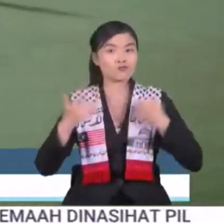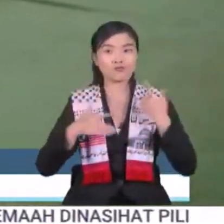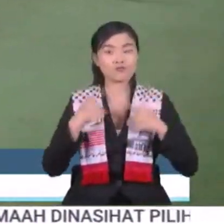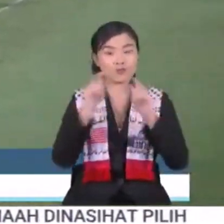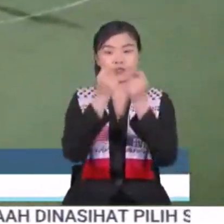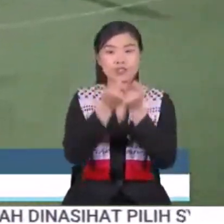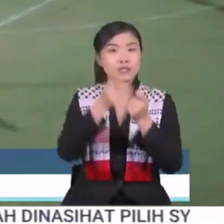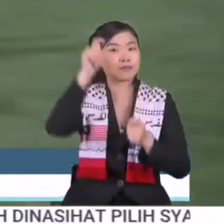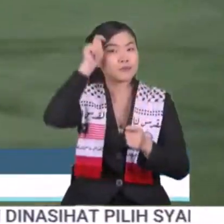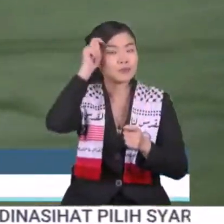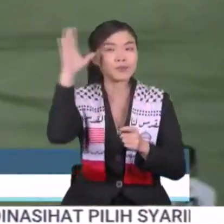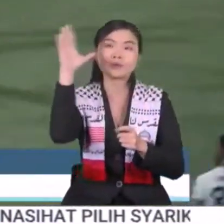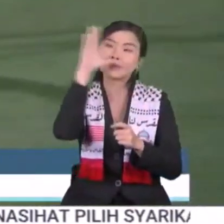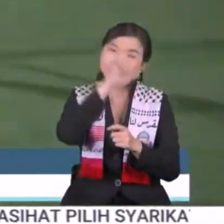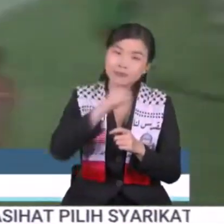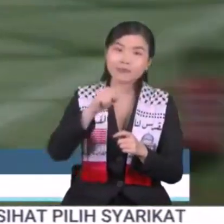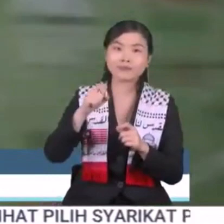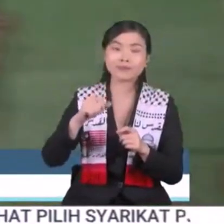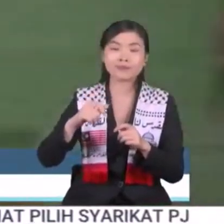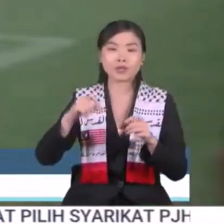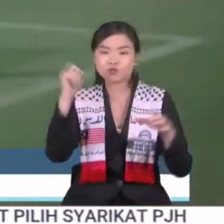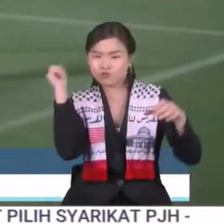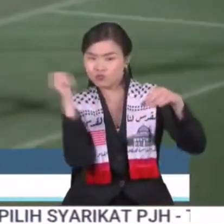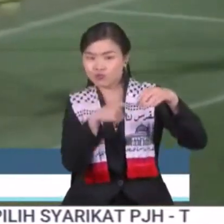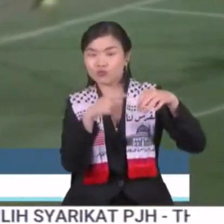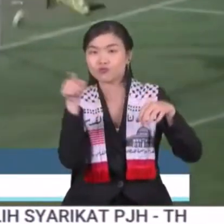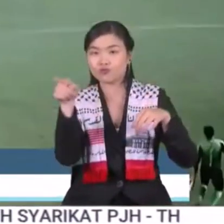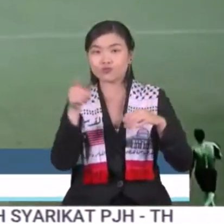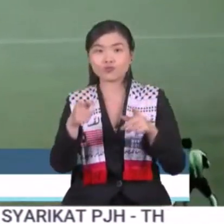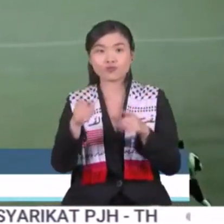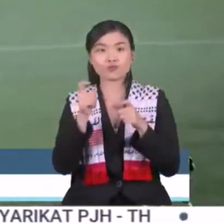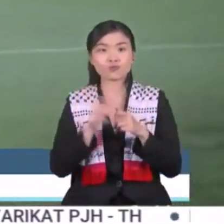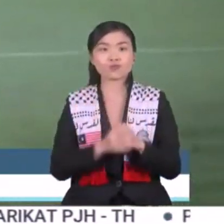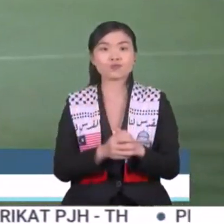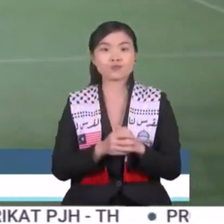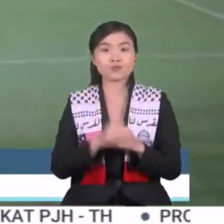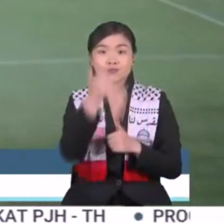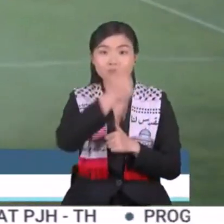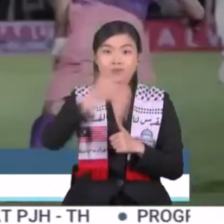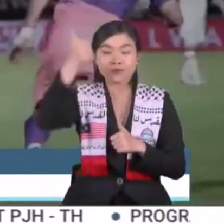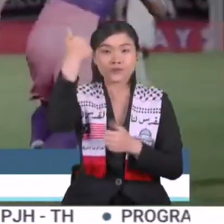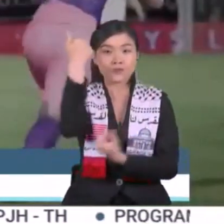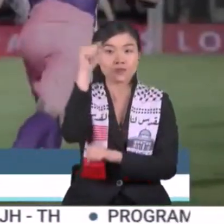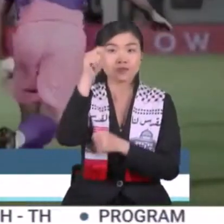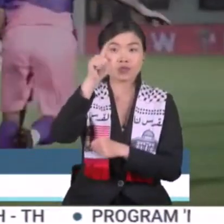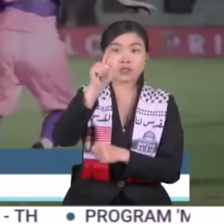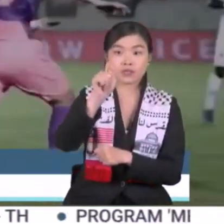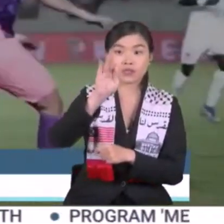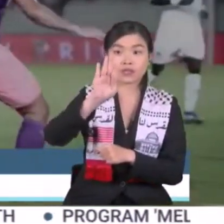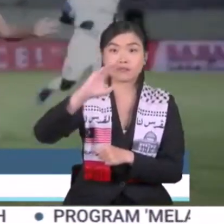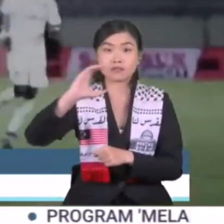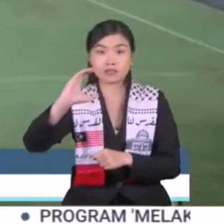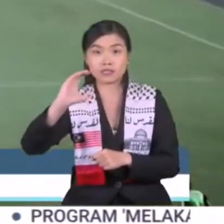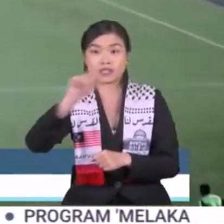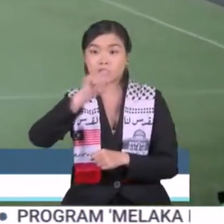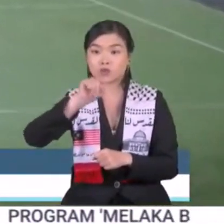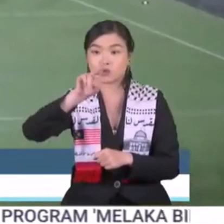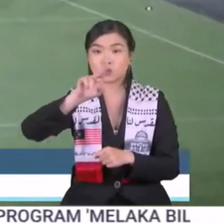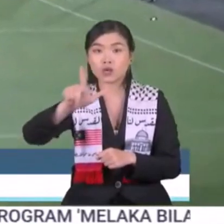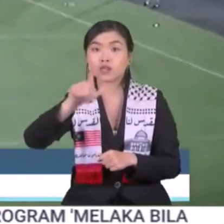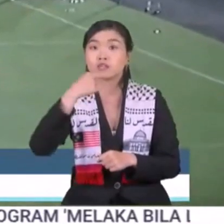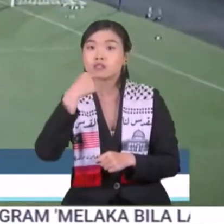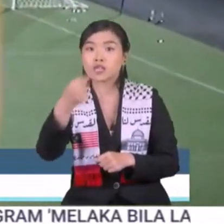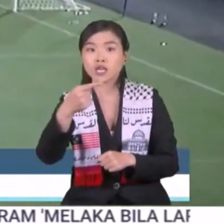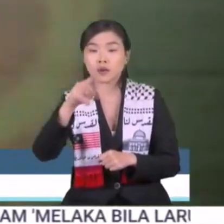penyu yang rindu dengan aksi dan ketajaman penyudahnya. Pengarah sukan TFC Zul Fadli Rozi